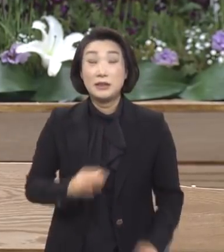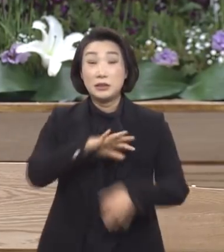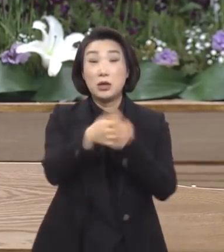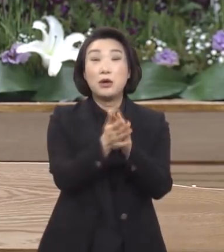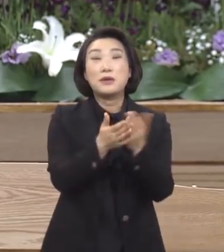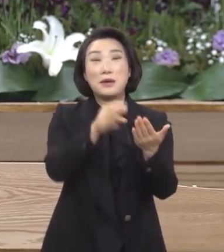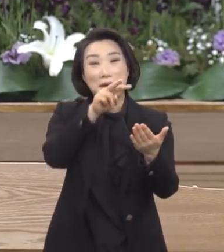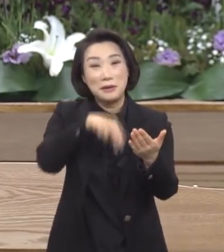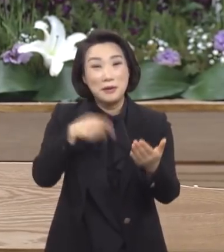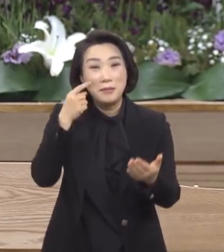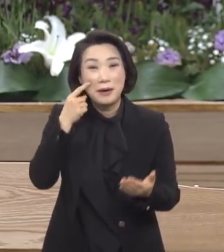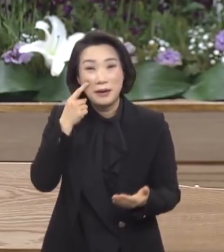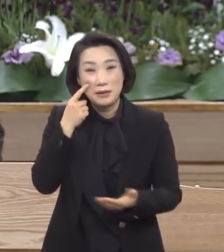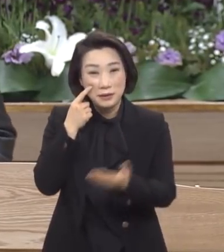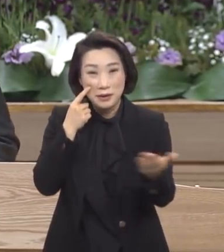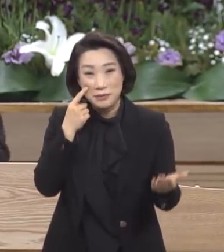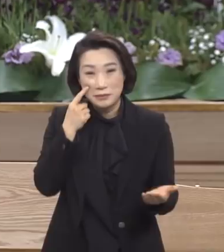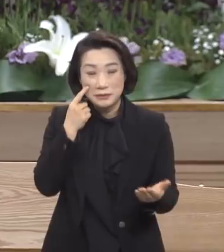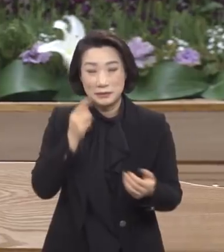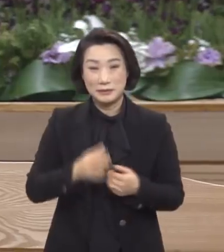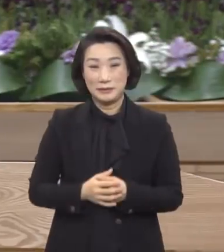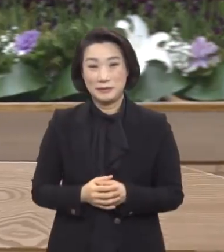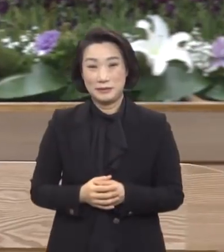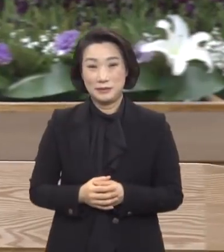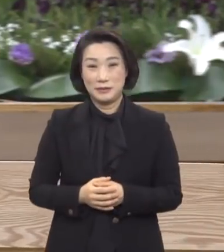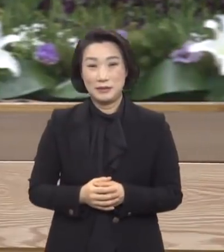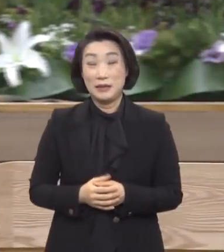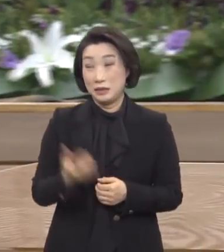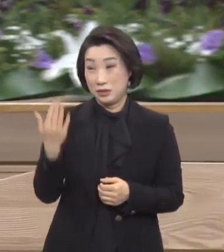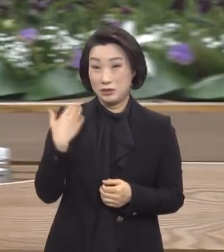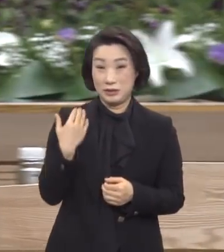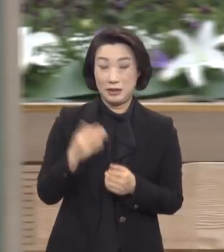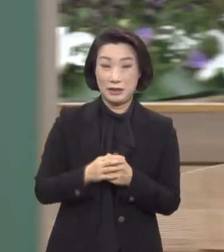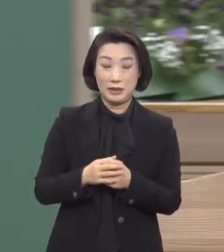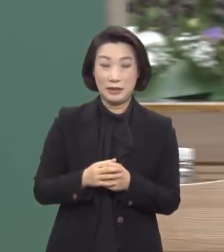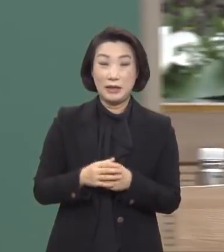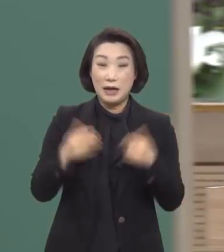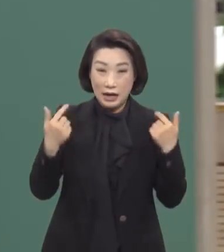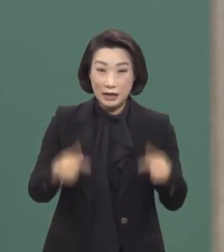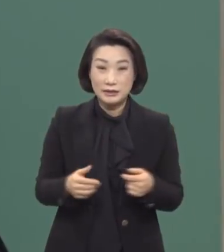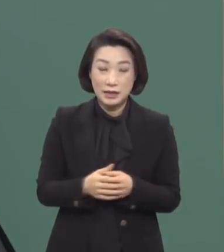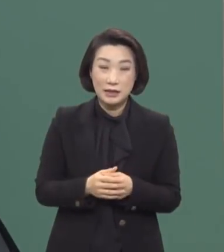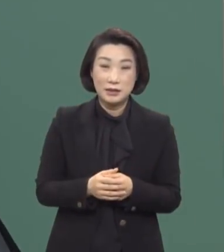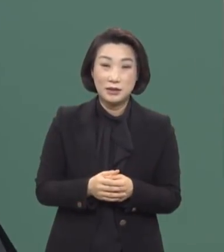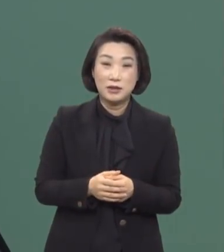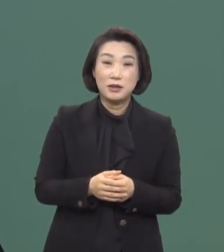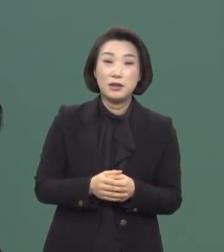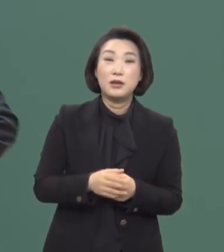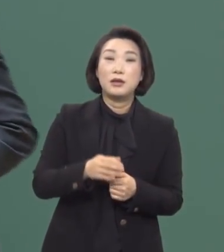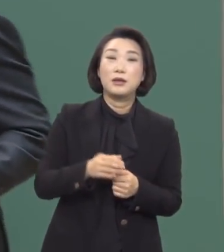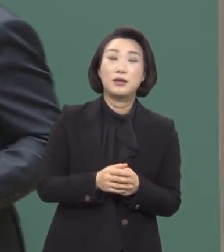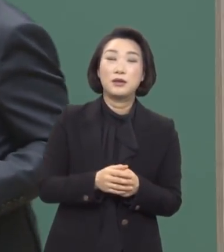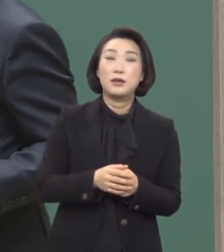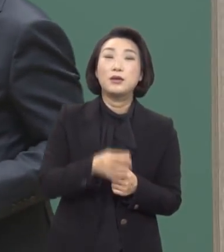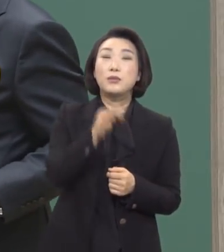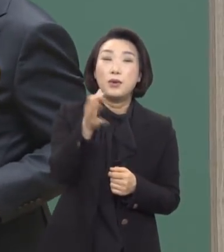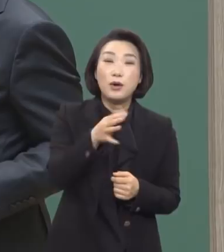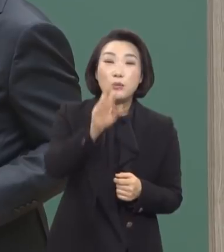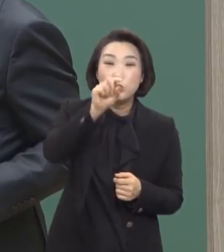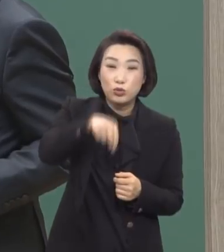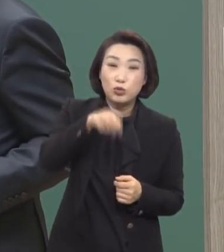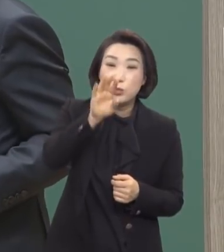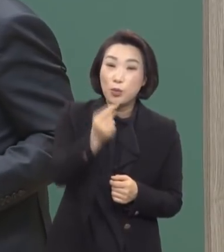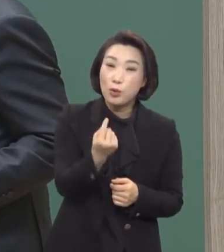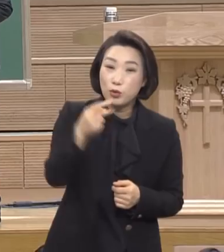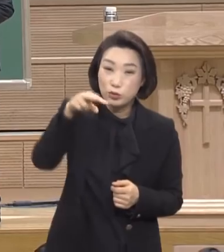성경을 보면 이 무부수 전도자 학교 제1과에서 여러분에게 이제